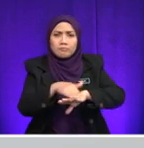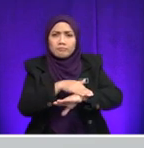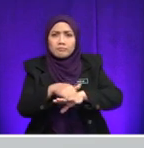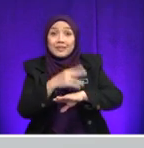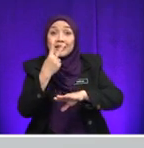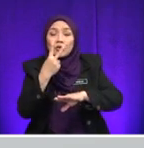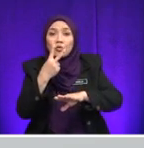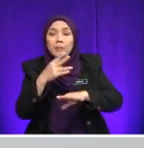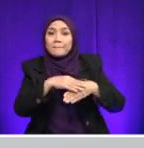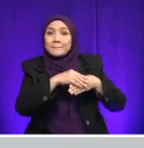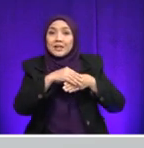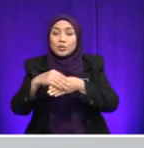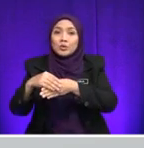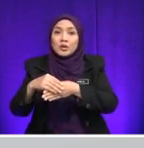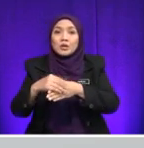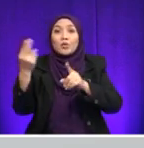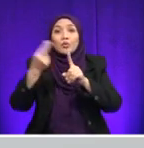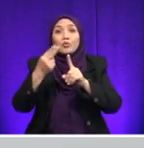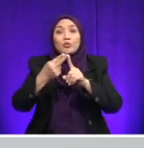kita menggunakan